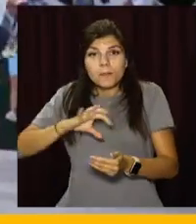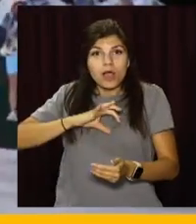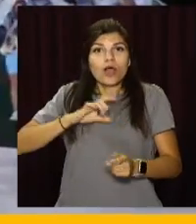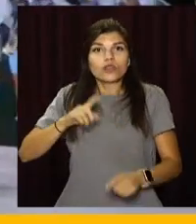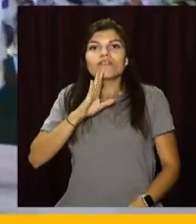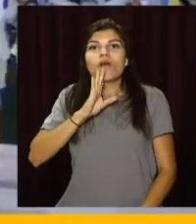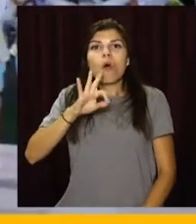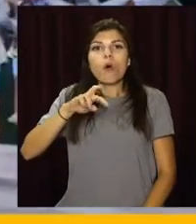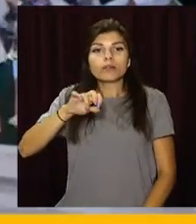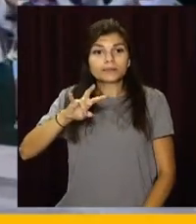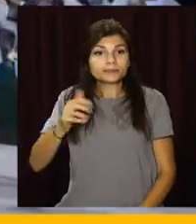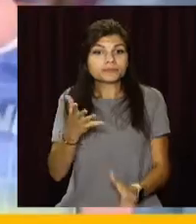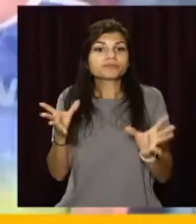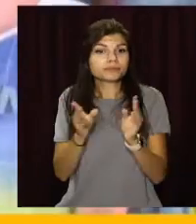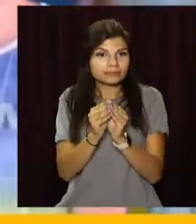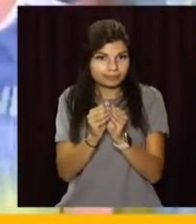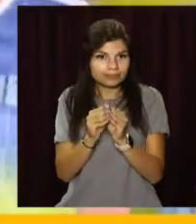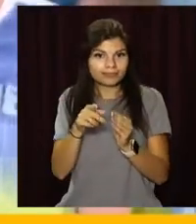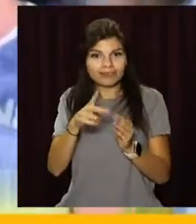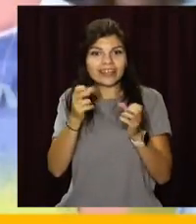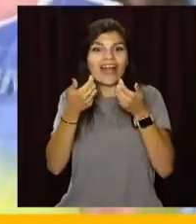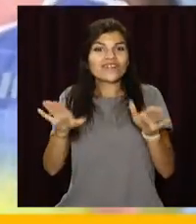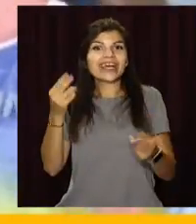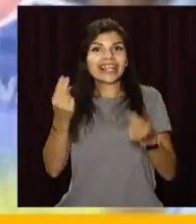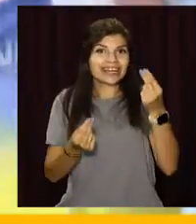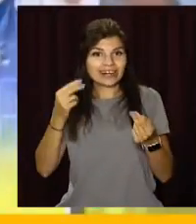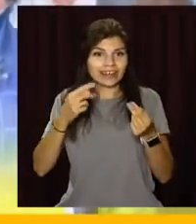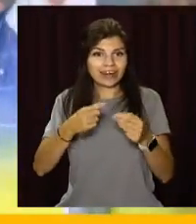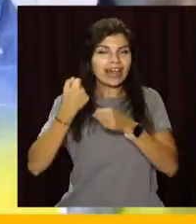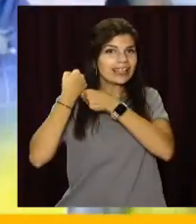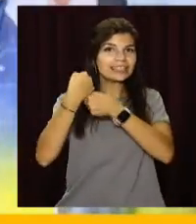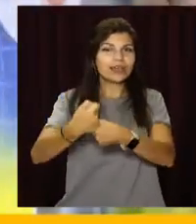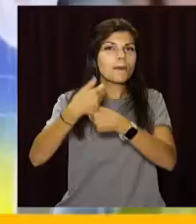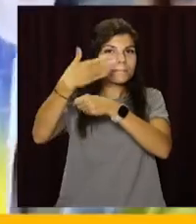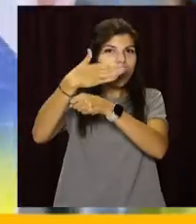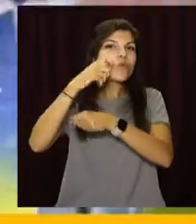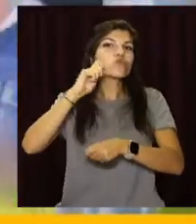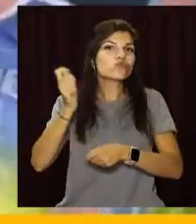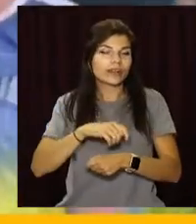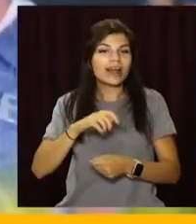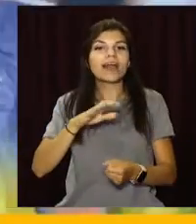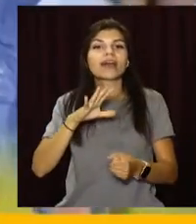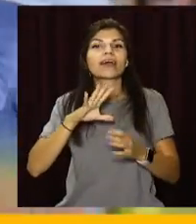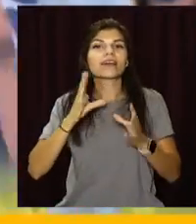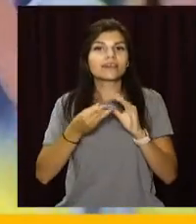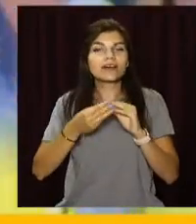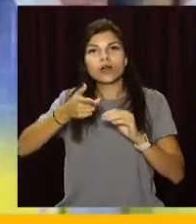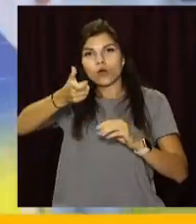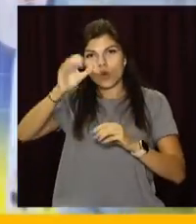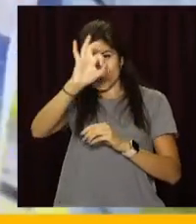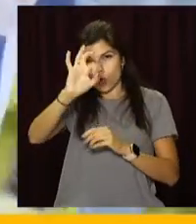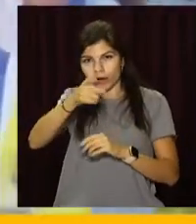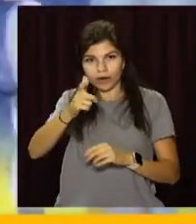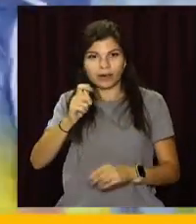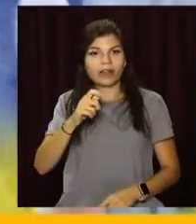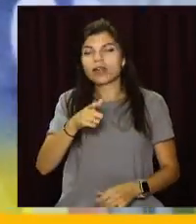Олена Костевич, яка разом з Нікішиним на відкритті ігор несла український прапор. У фіналі змагань з кульової стрільби